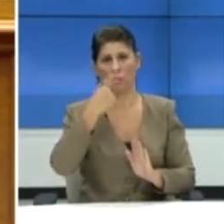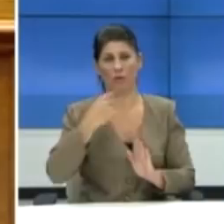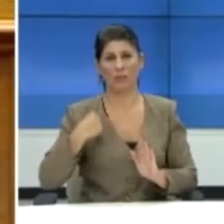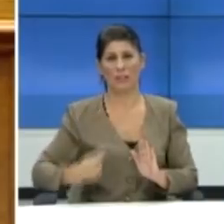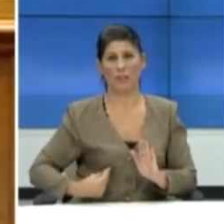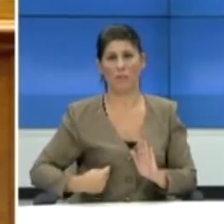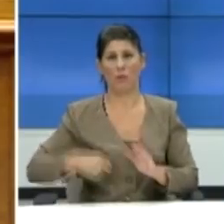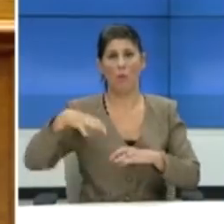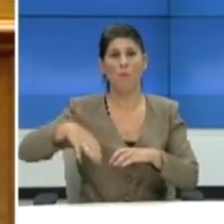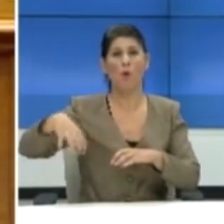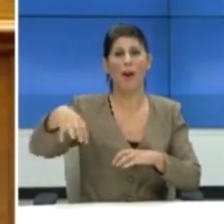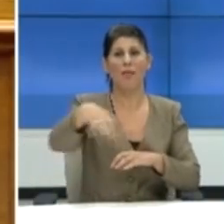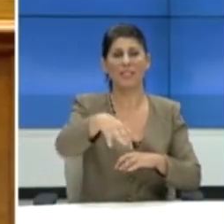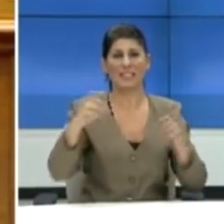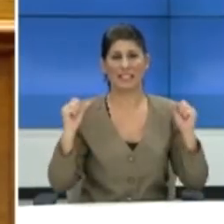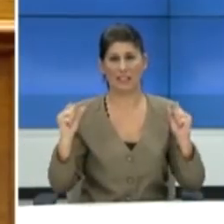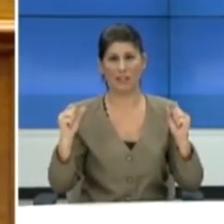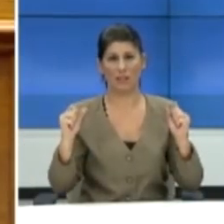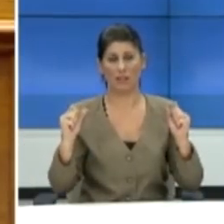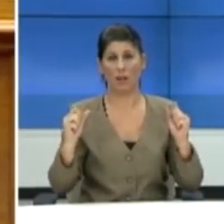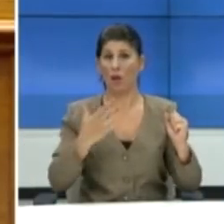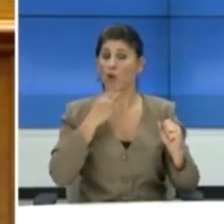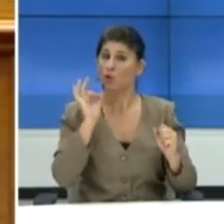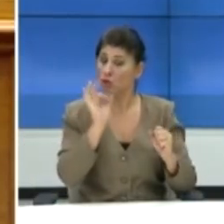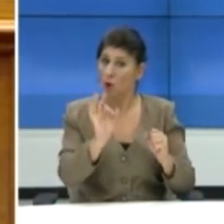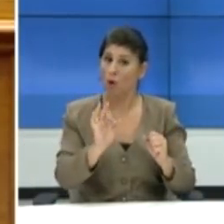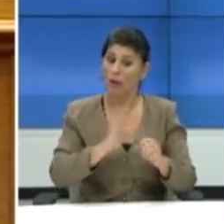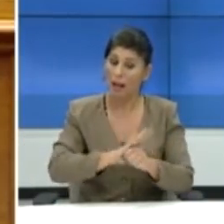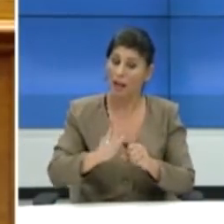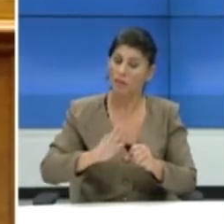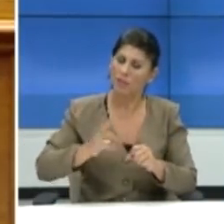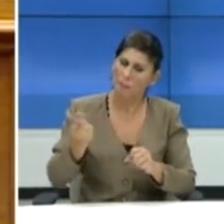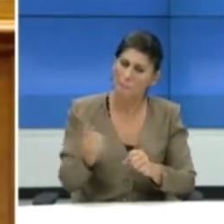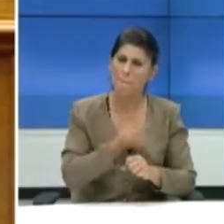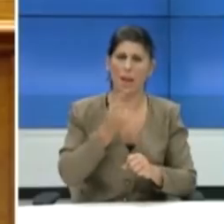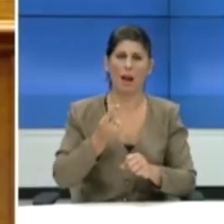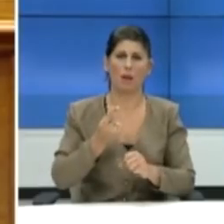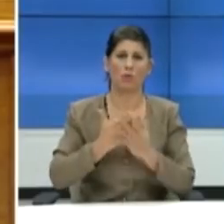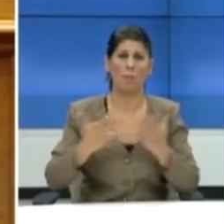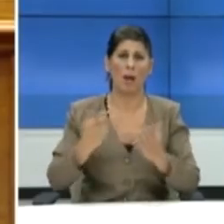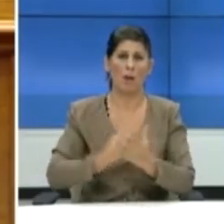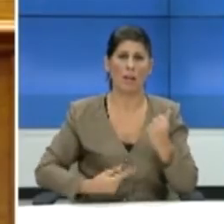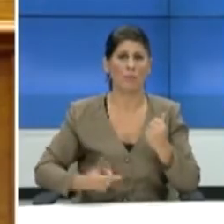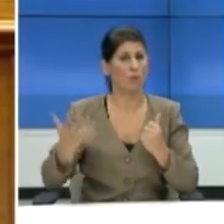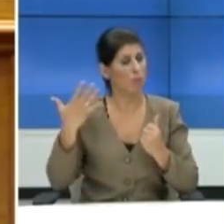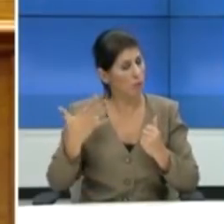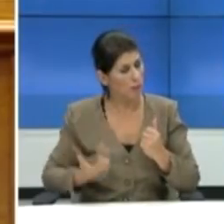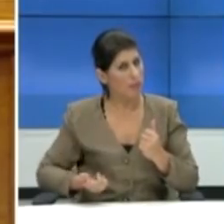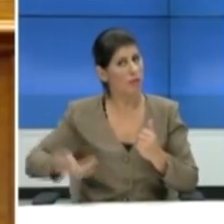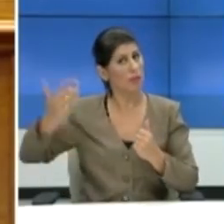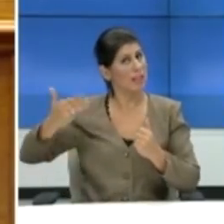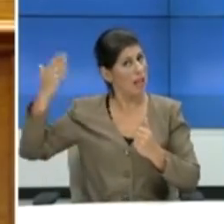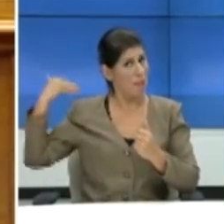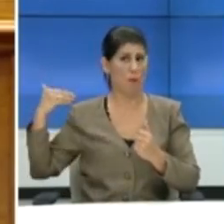στις δημόσιες μονάδες υγείας, προκειμένου να καλυφθεί έστω ένα μέρος των μεγάλων ελλείψεων που υπήρχαν και πριν